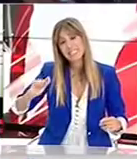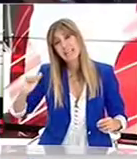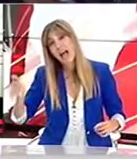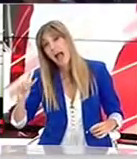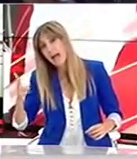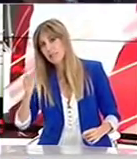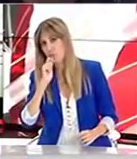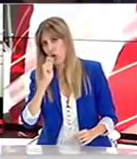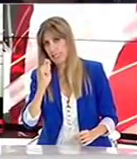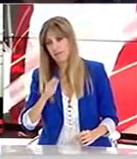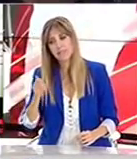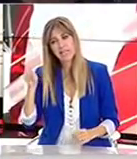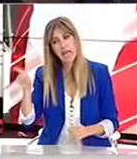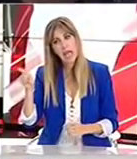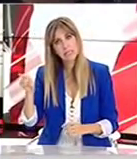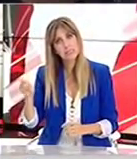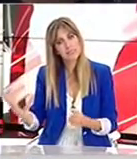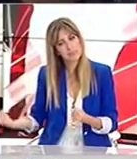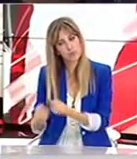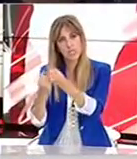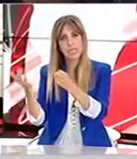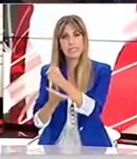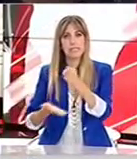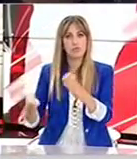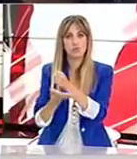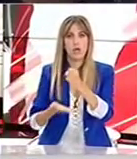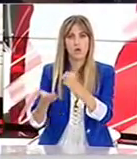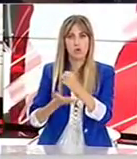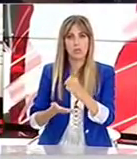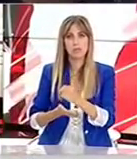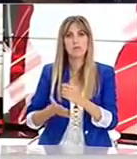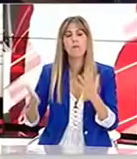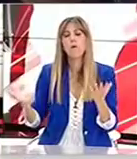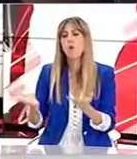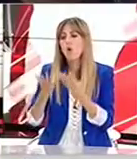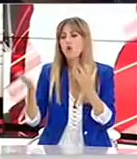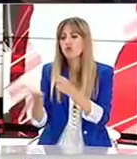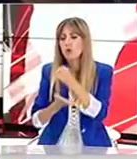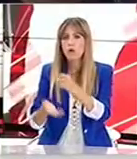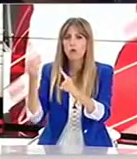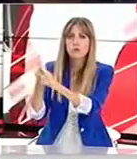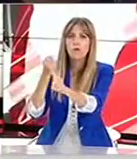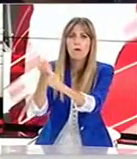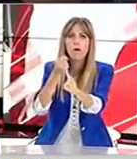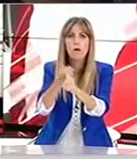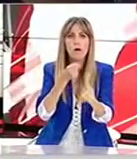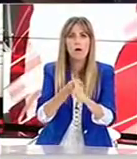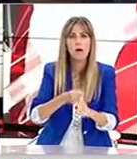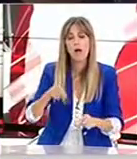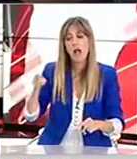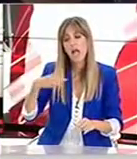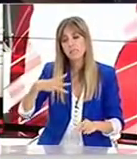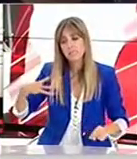εποχή που υιοθετούσατε με μεγάλη ευκολία αιτήματα όλων των κλάδων και δημιουργούσατε προσδοκίες σε όλο το κοινωνικό